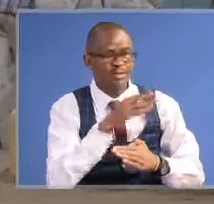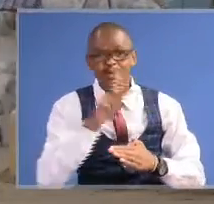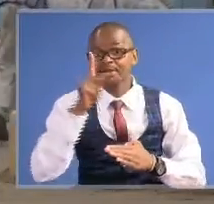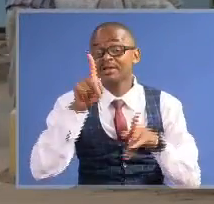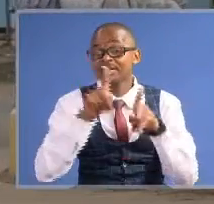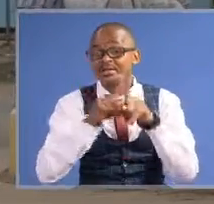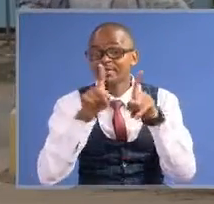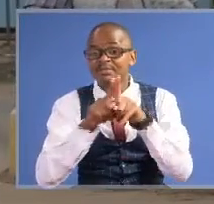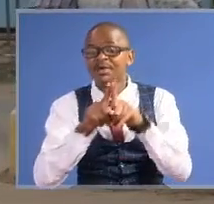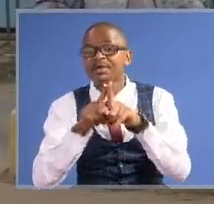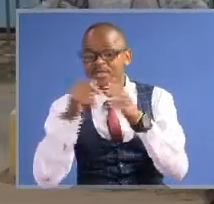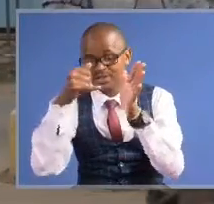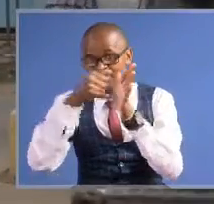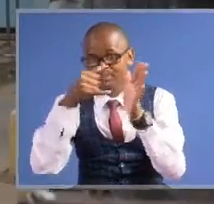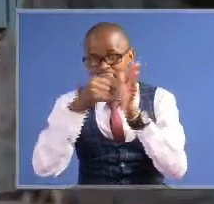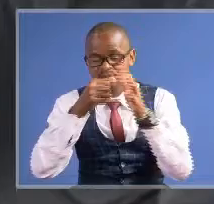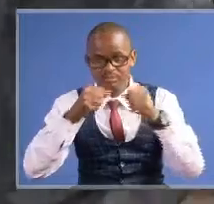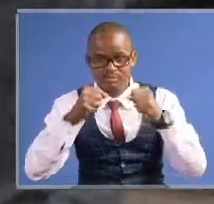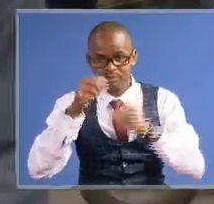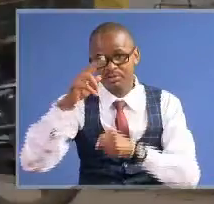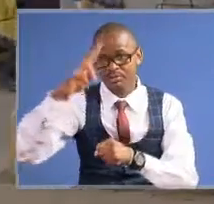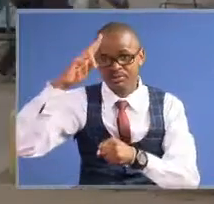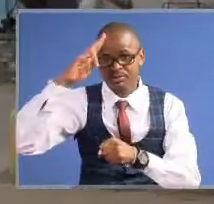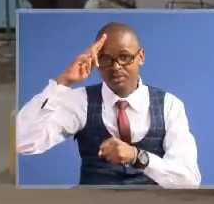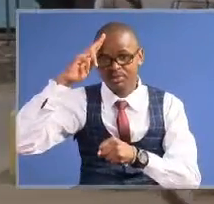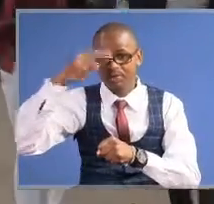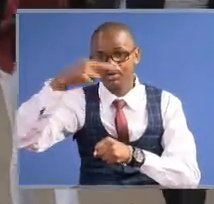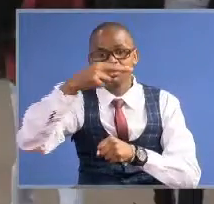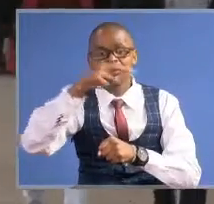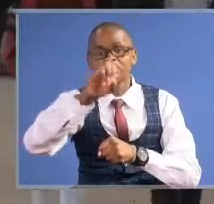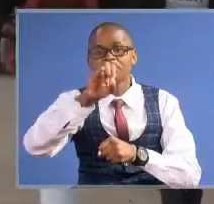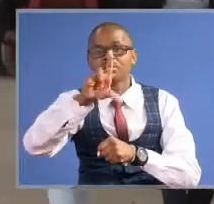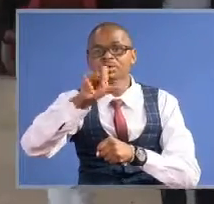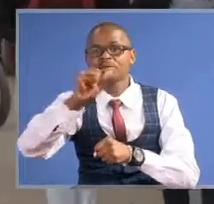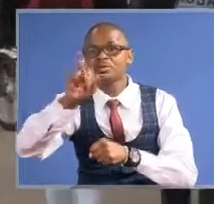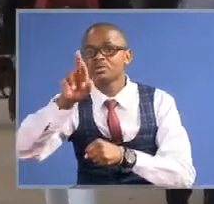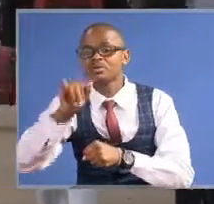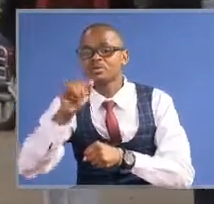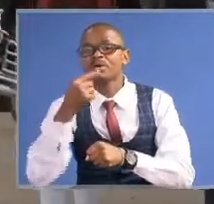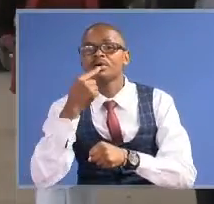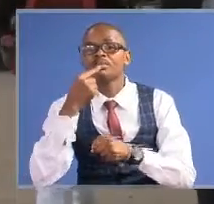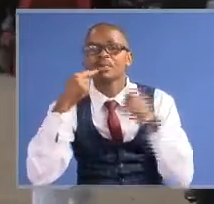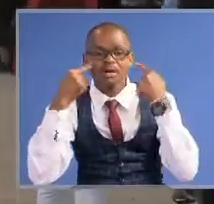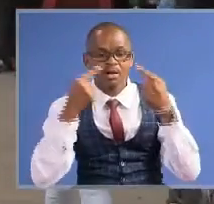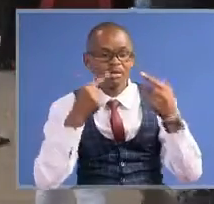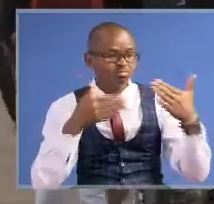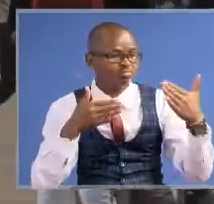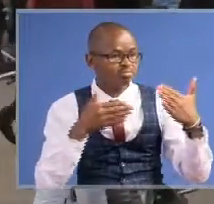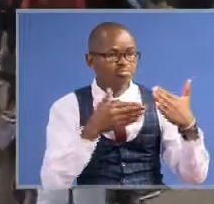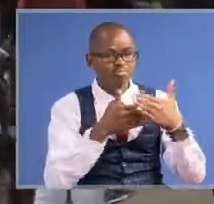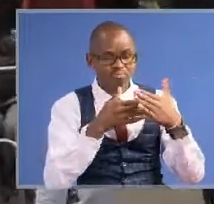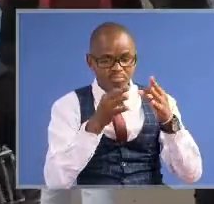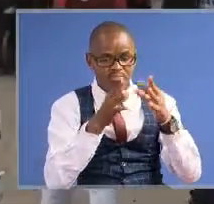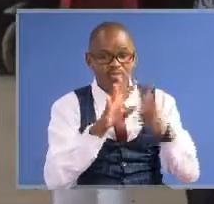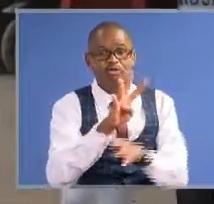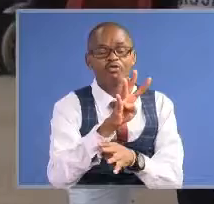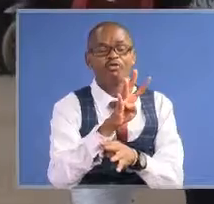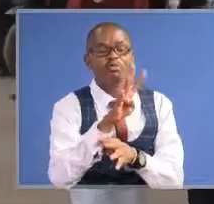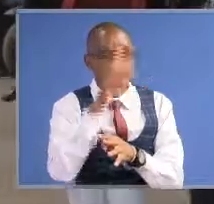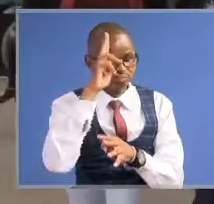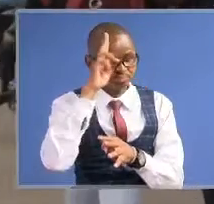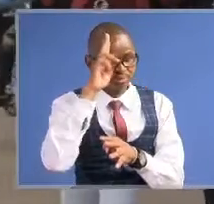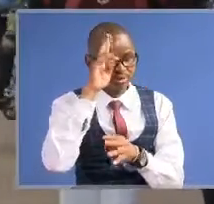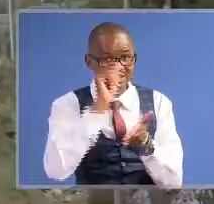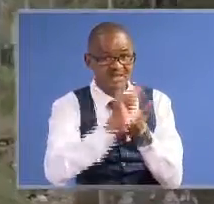Kenya na vitengo husika, Inspekta Jenerali wa polisi Hilary Nzioki Mutyambai ametangaza kusimamishwa kazi kwa maafisa wanne wa